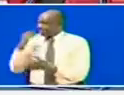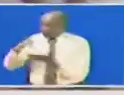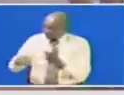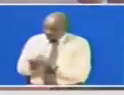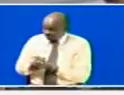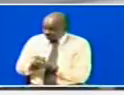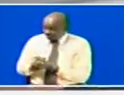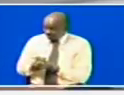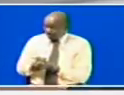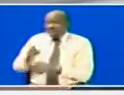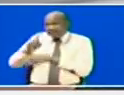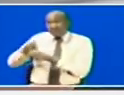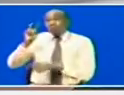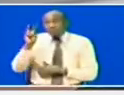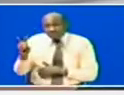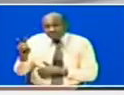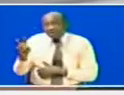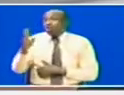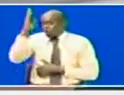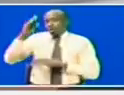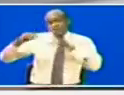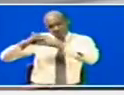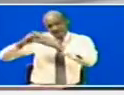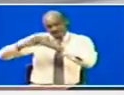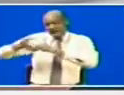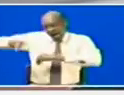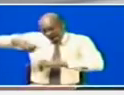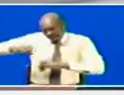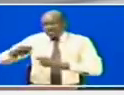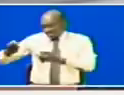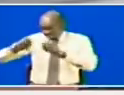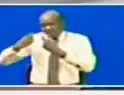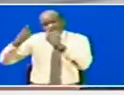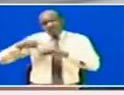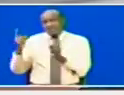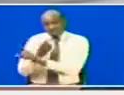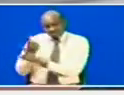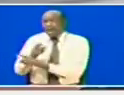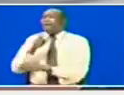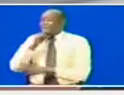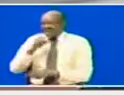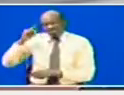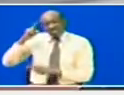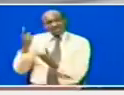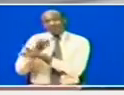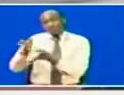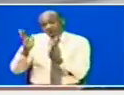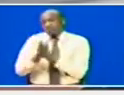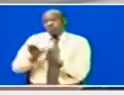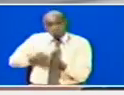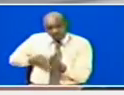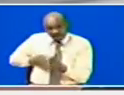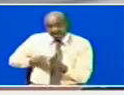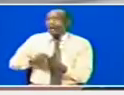ni kwa sababu ukiangalia jinsi ambavyo Mwenyezi Mungu ametuumba na ametujalia ni vipaji, mwanamume kuna vile ambavyo ufikiria, mwanamume kuna vile